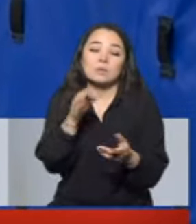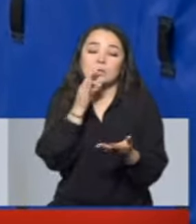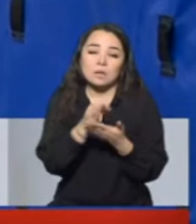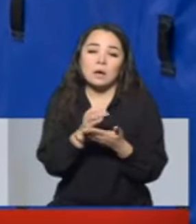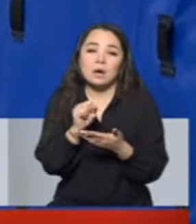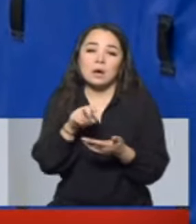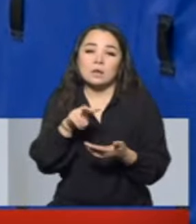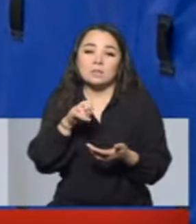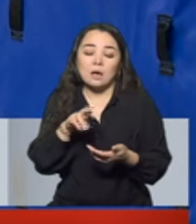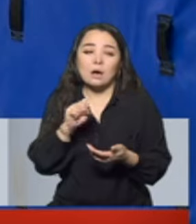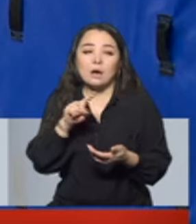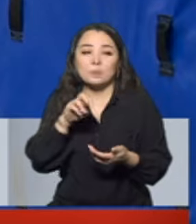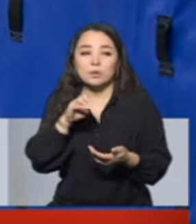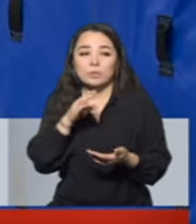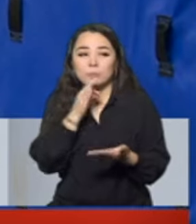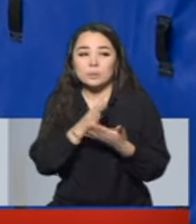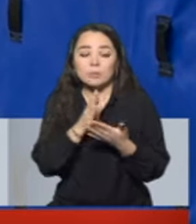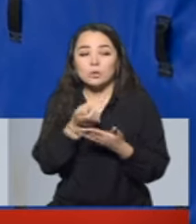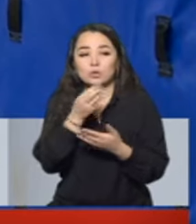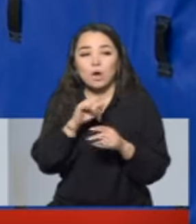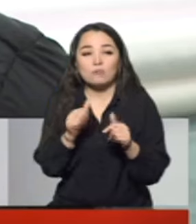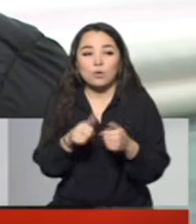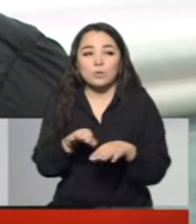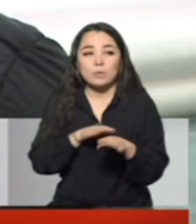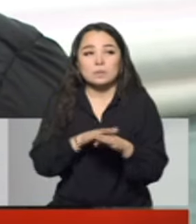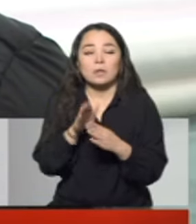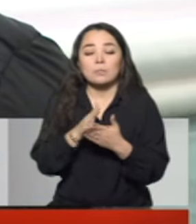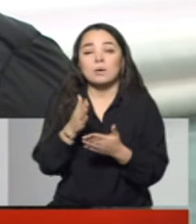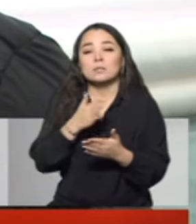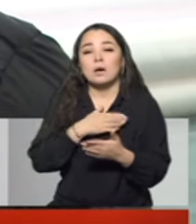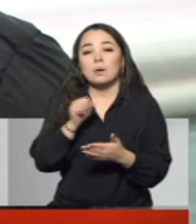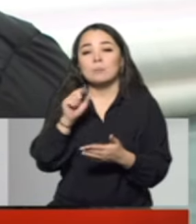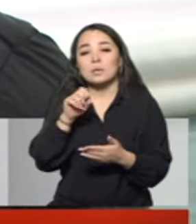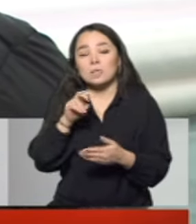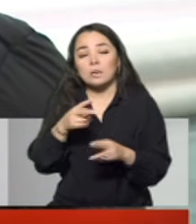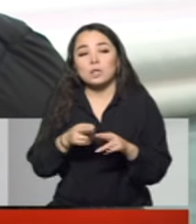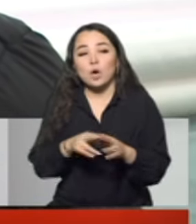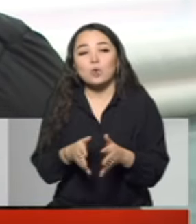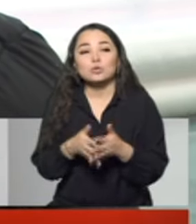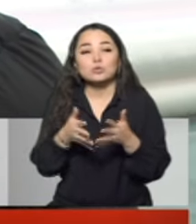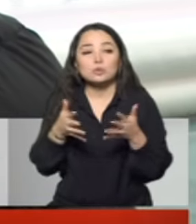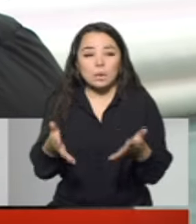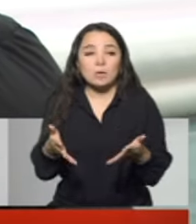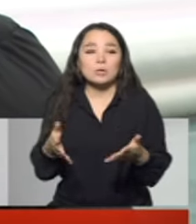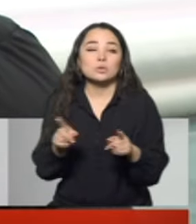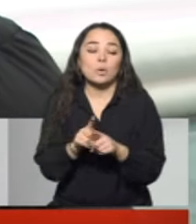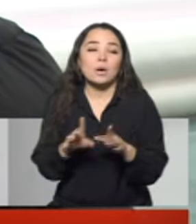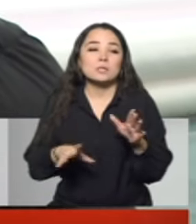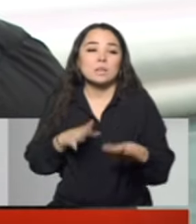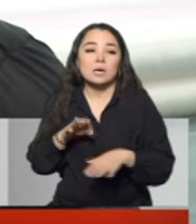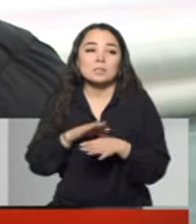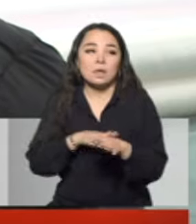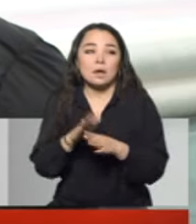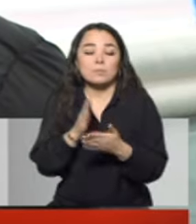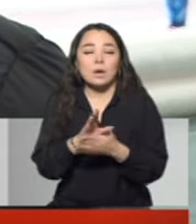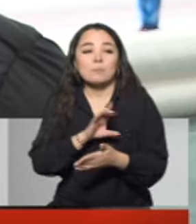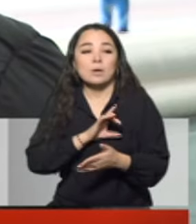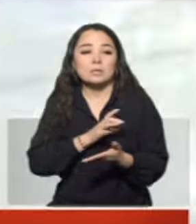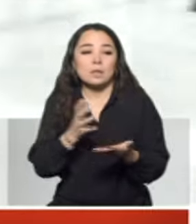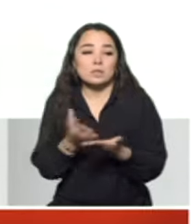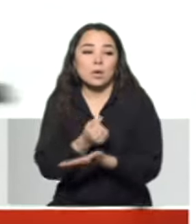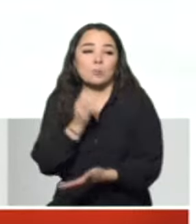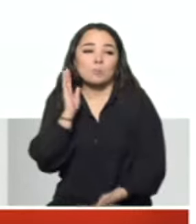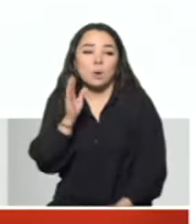Ахметов жақсы формада келе жатыр. Абзалда мүмкін сол 500-ге жақсы дайындалса медальға ие